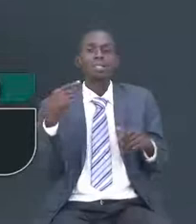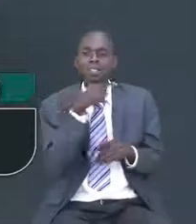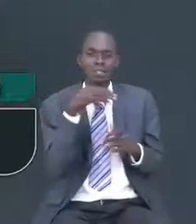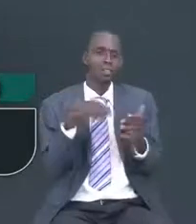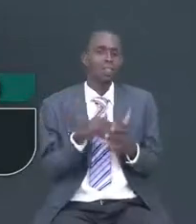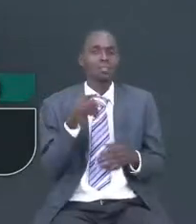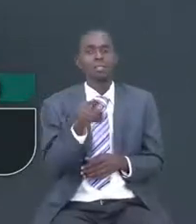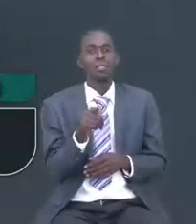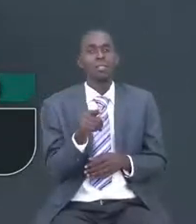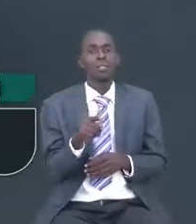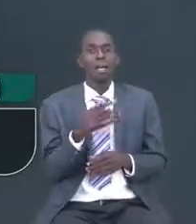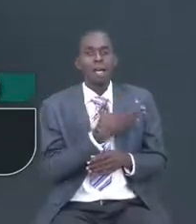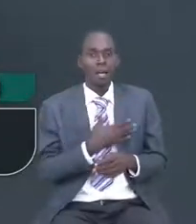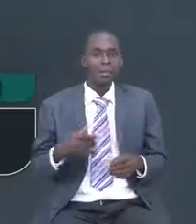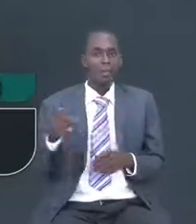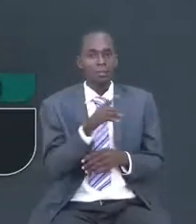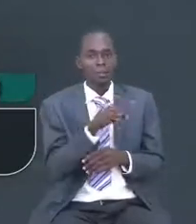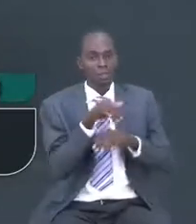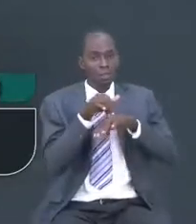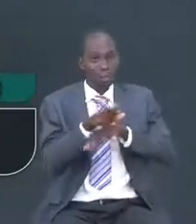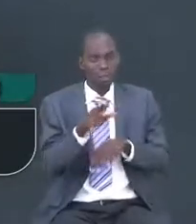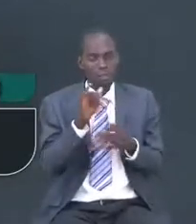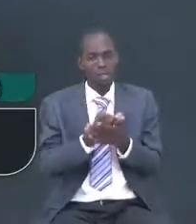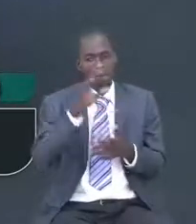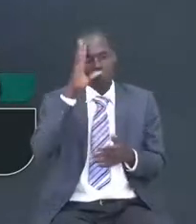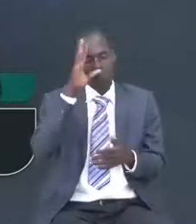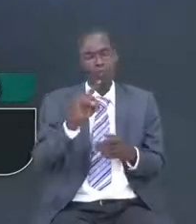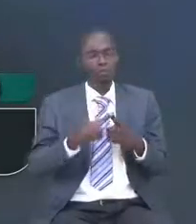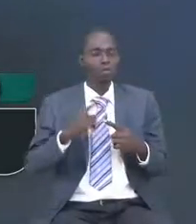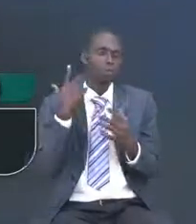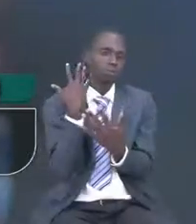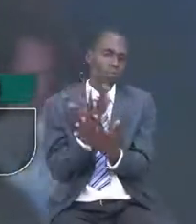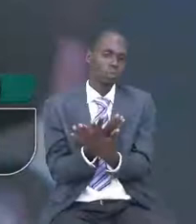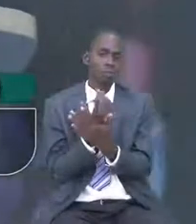fort. Et ça l'a envoyé en prison. Mais vous savez,